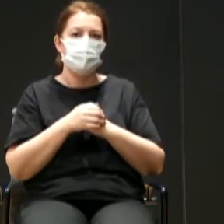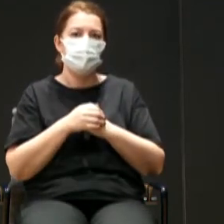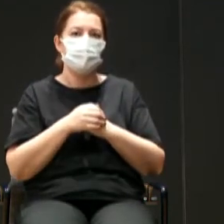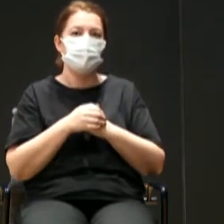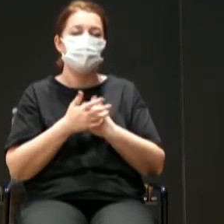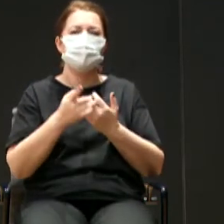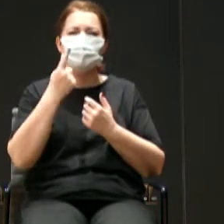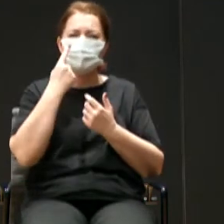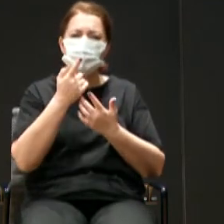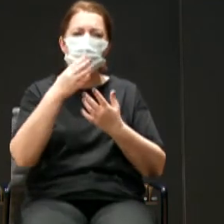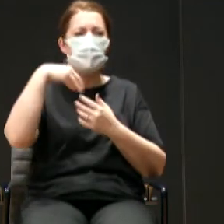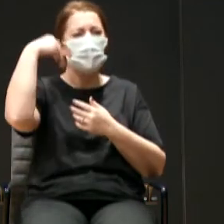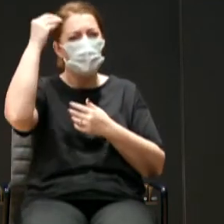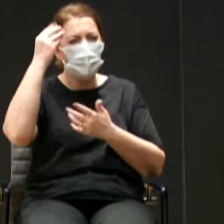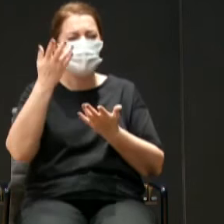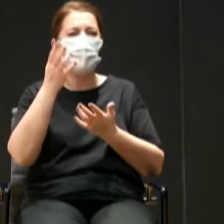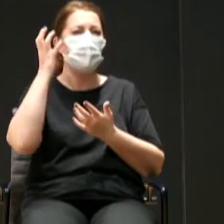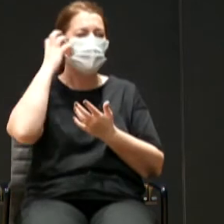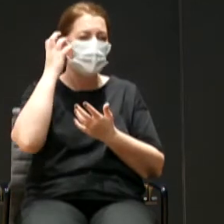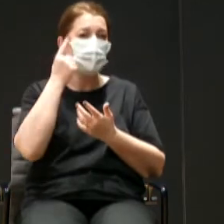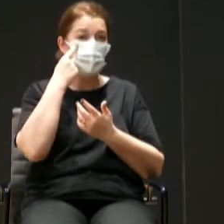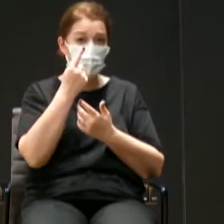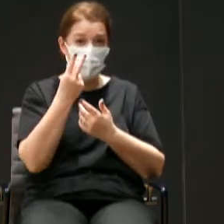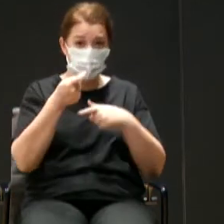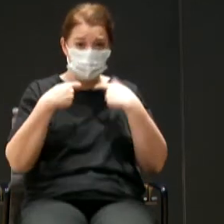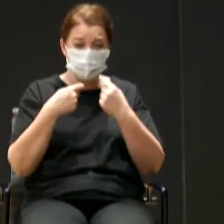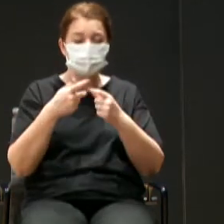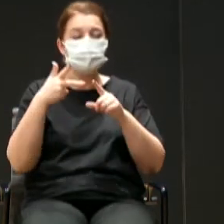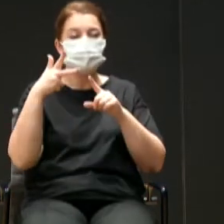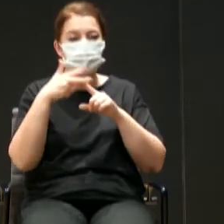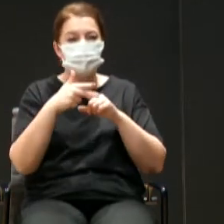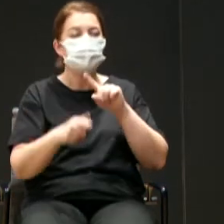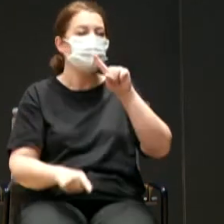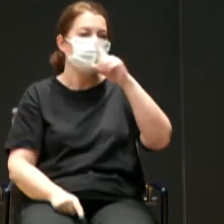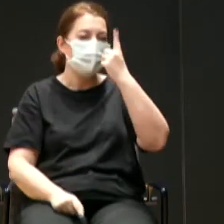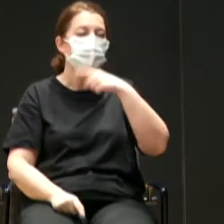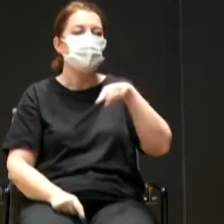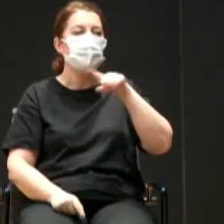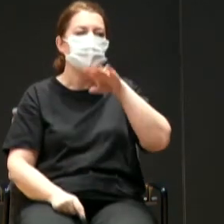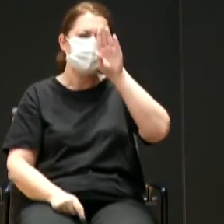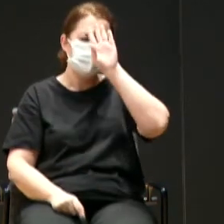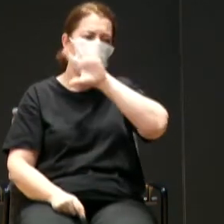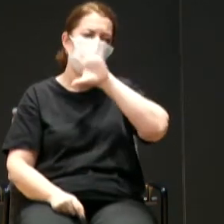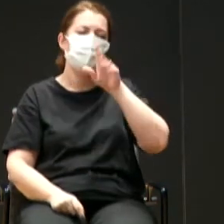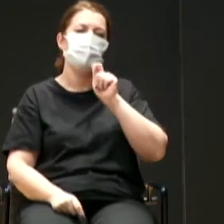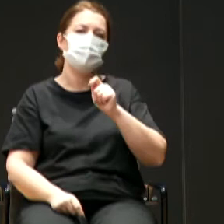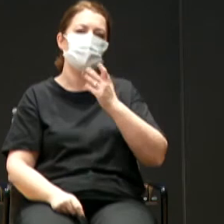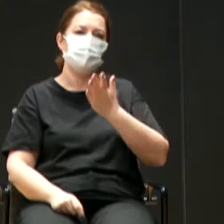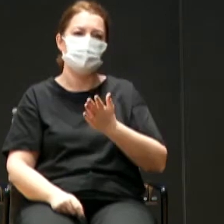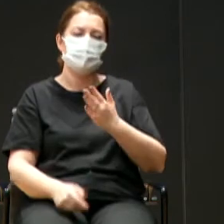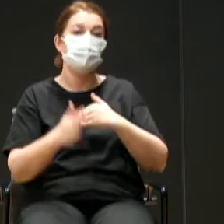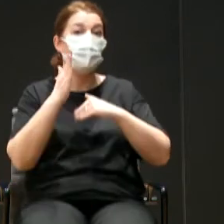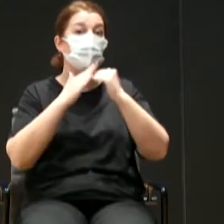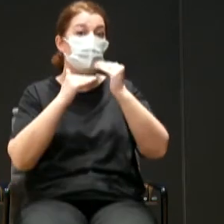Tabii cemaatlere, tarikatlara, vakıflara giden paralar kesildi. Sadece onlarla İstanbul'un her şeyi yapılabilir.